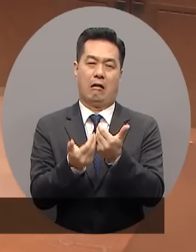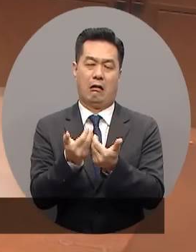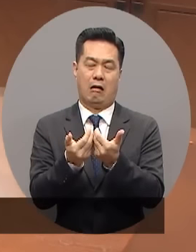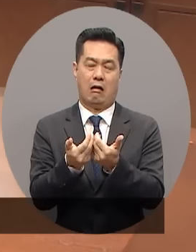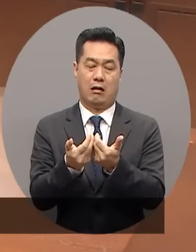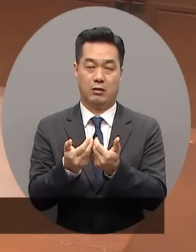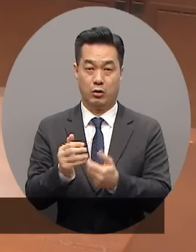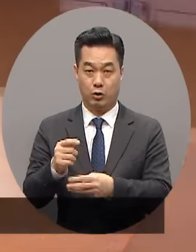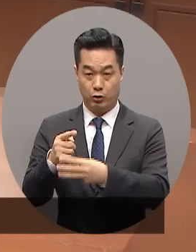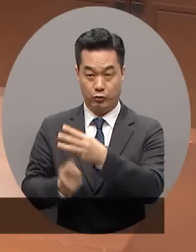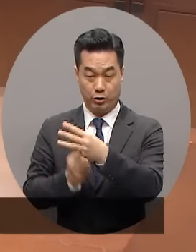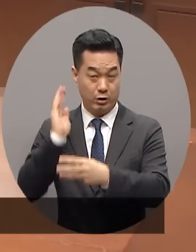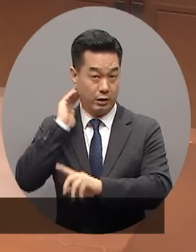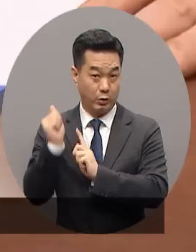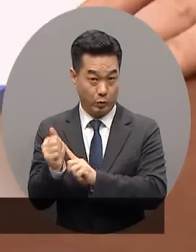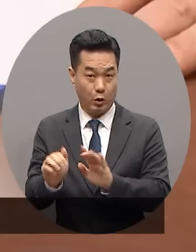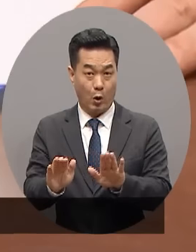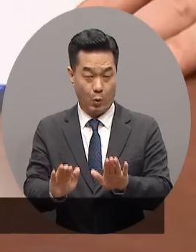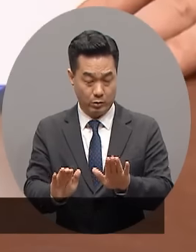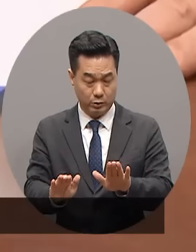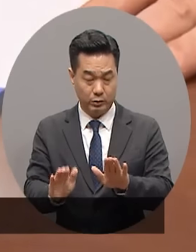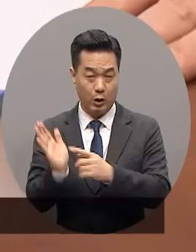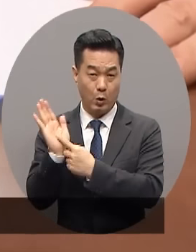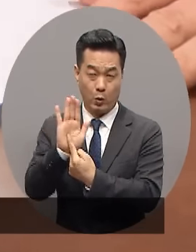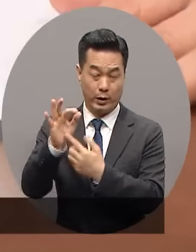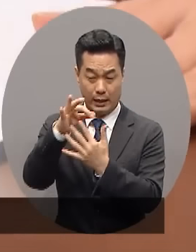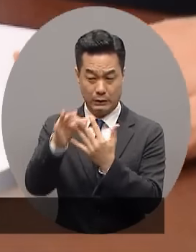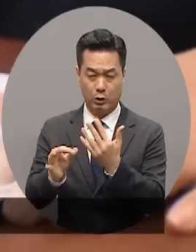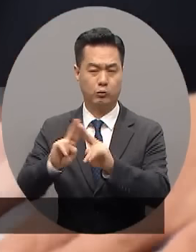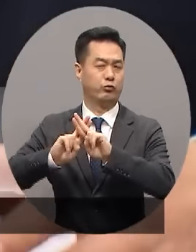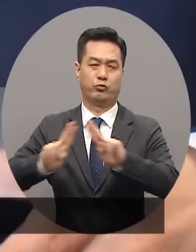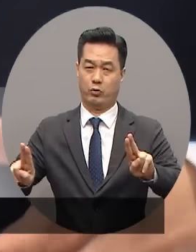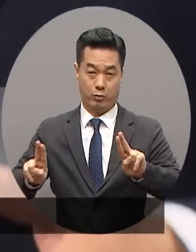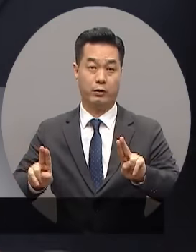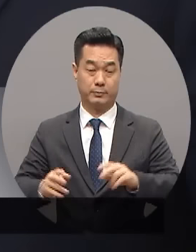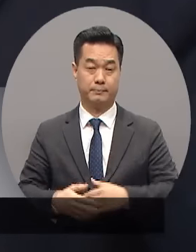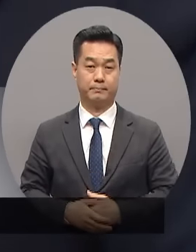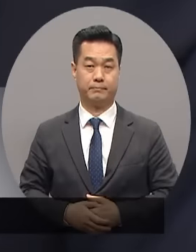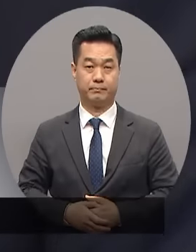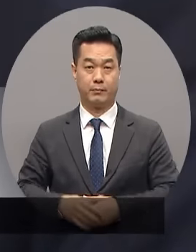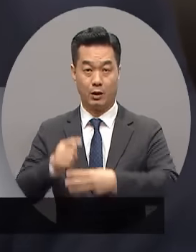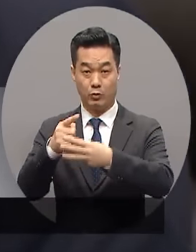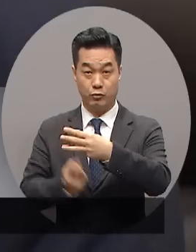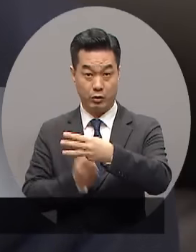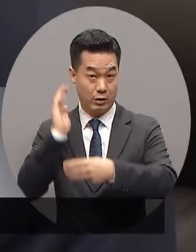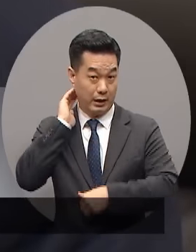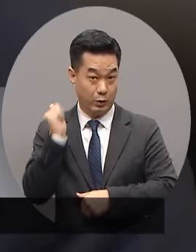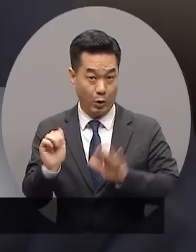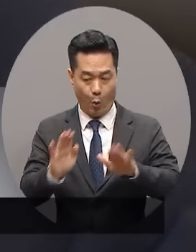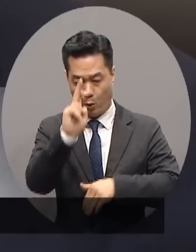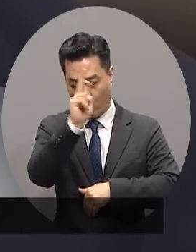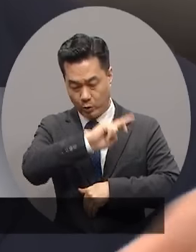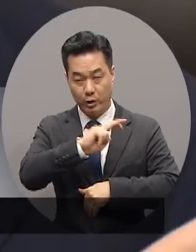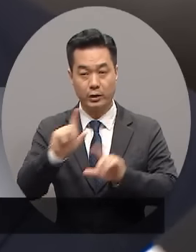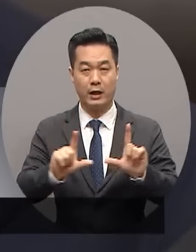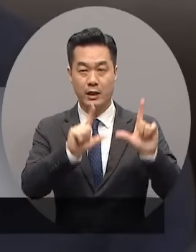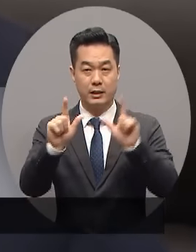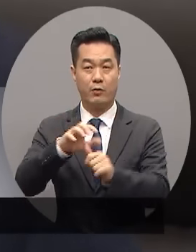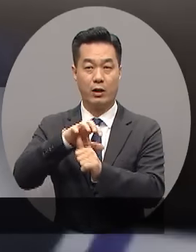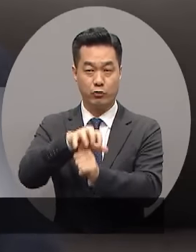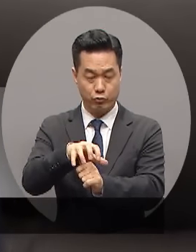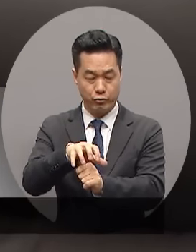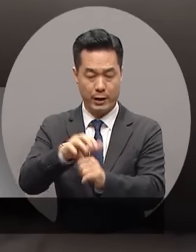윤석열 대통령은 오늘 공개 일정 참석을 갑자기 취소했습니다. 윤 대통령은 오늘 오전 생활규제 개혁을